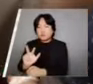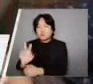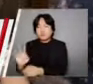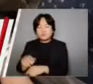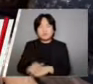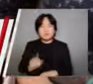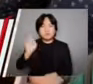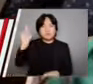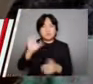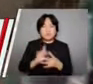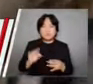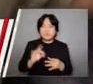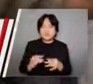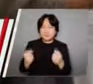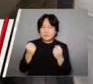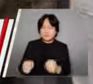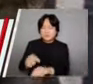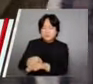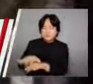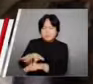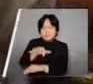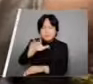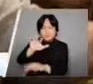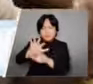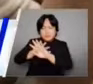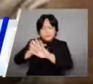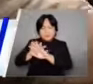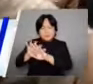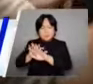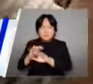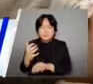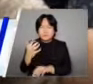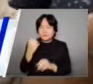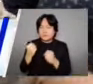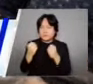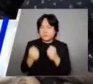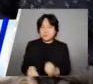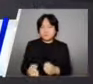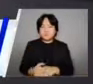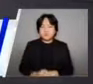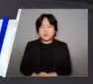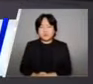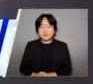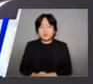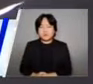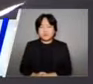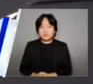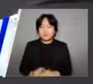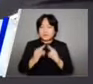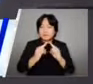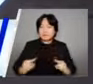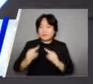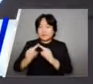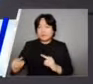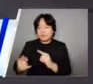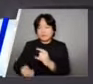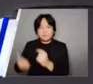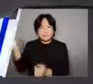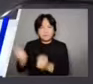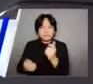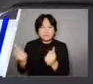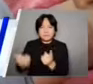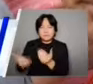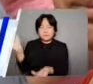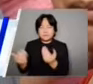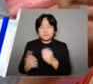sa likod. Kaya yung mga tent po, pinagtatanggal ng mga guard. Si Edeline, 3:00 pa raw ng madaling araw